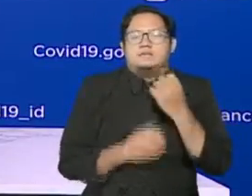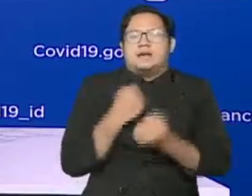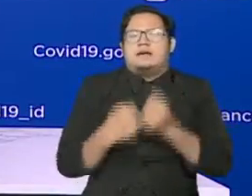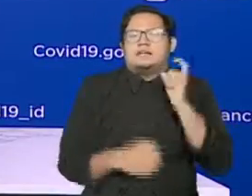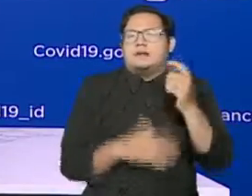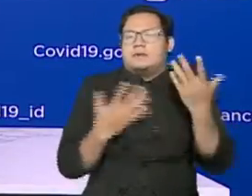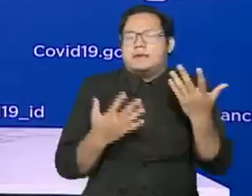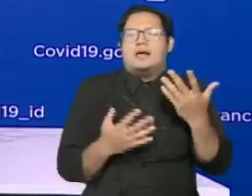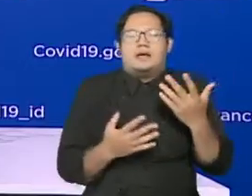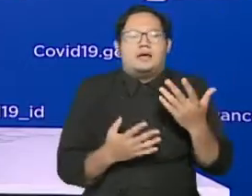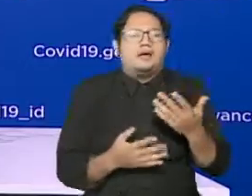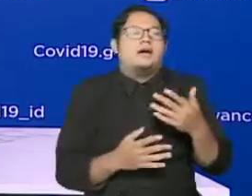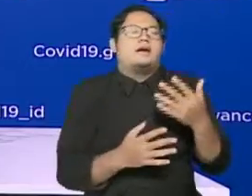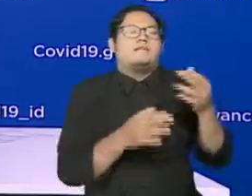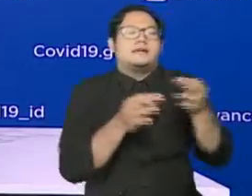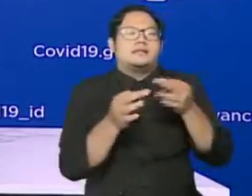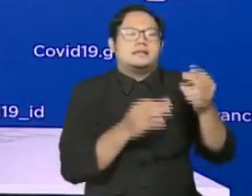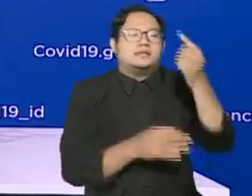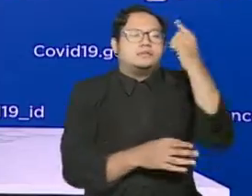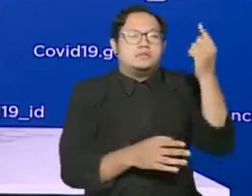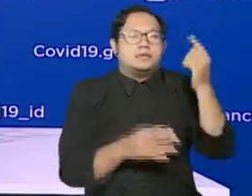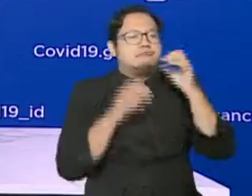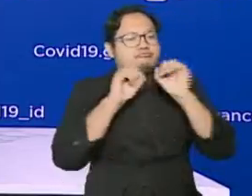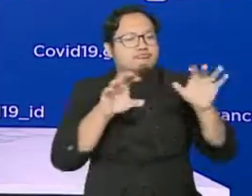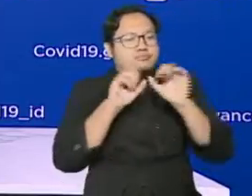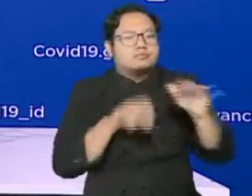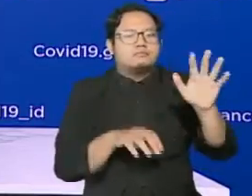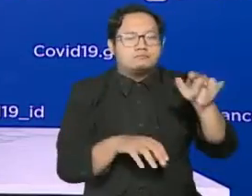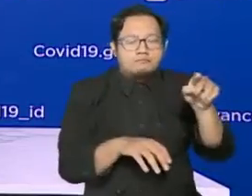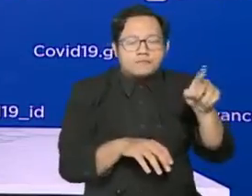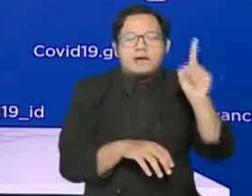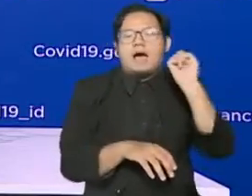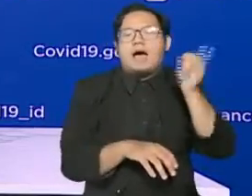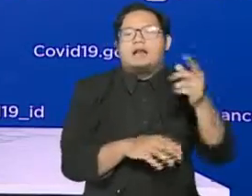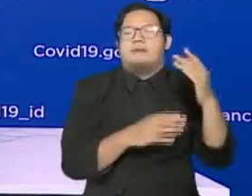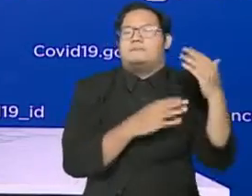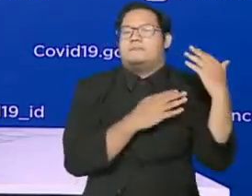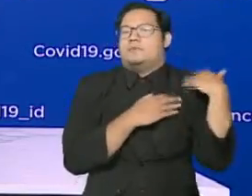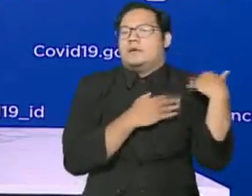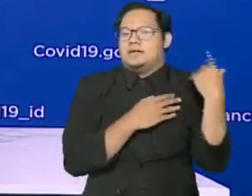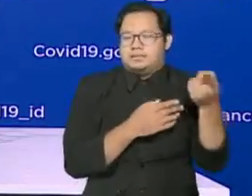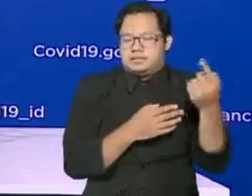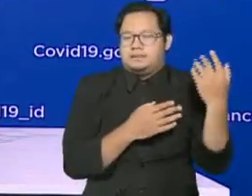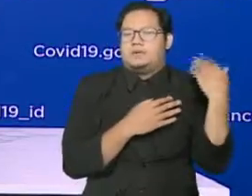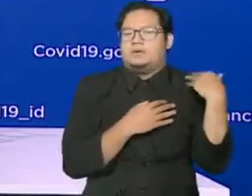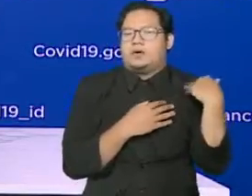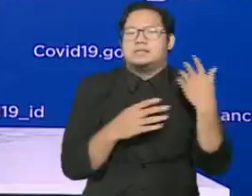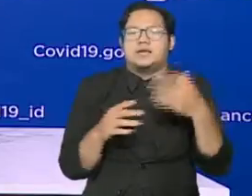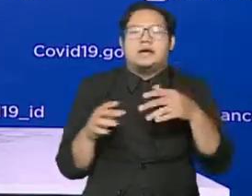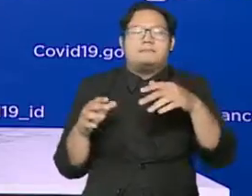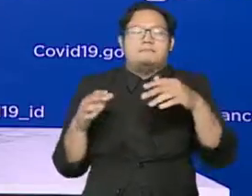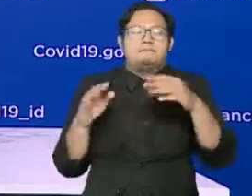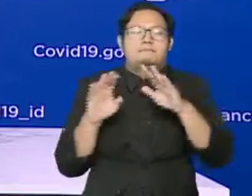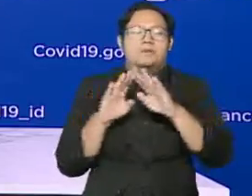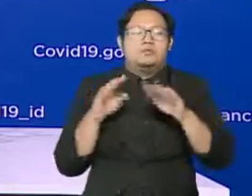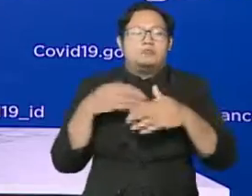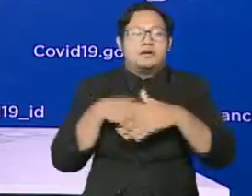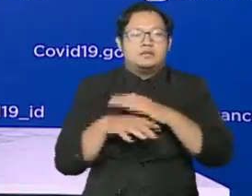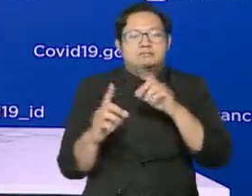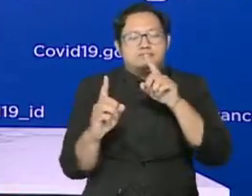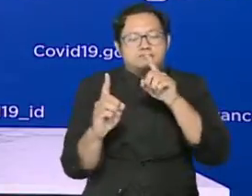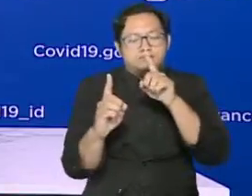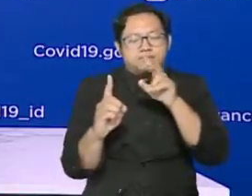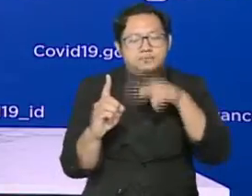publik untuk memastikan adanya petugas yang tidak hanya melakukan skrining di pintu masuk melalui aplikasi